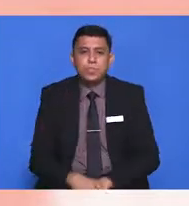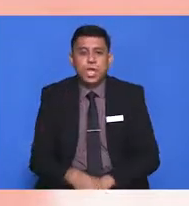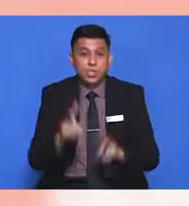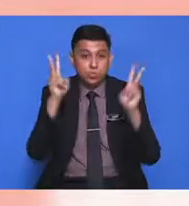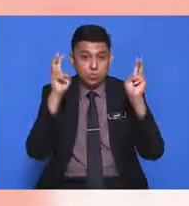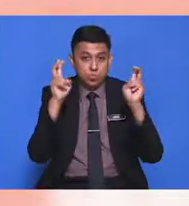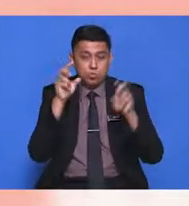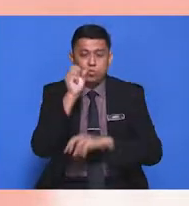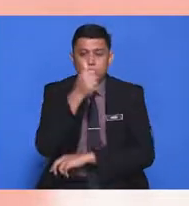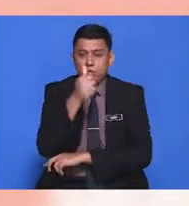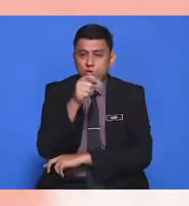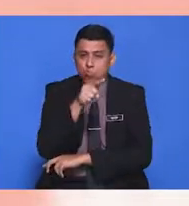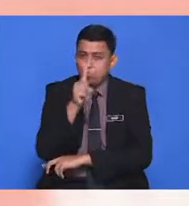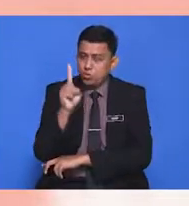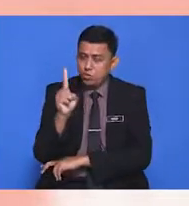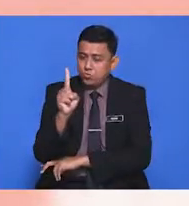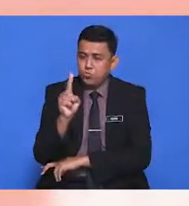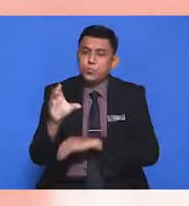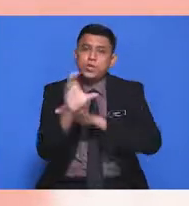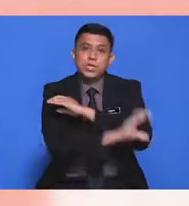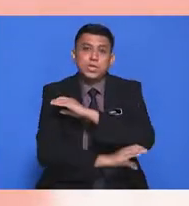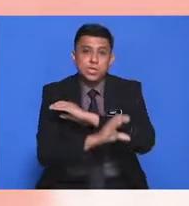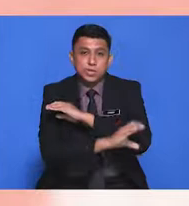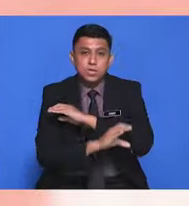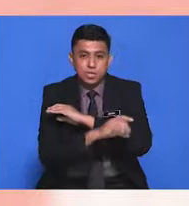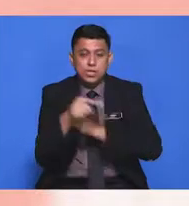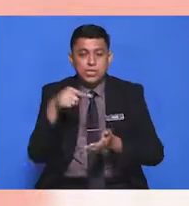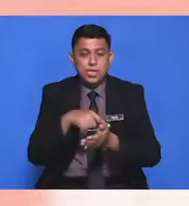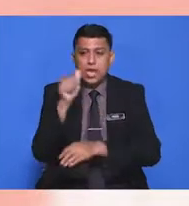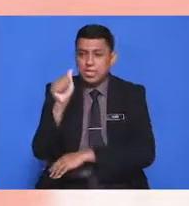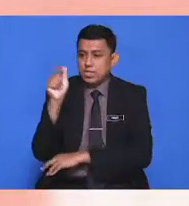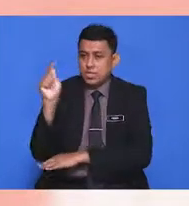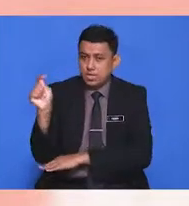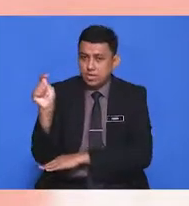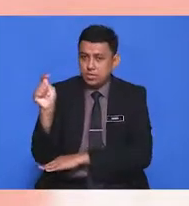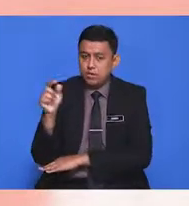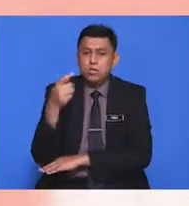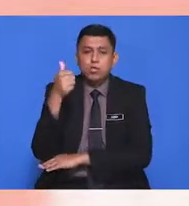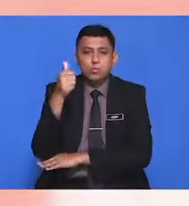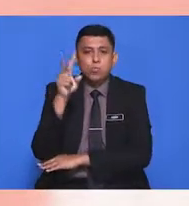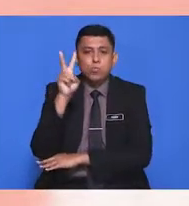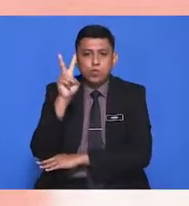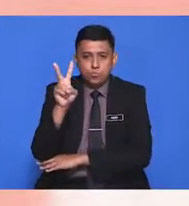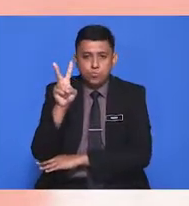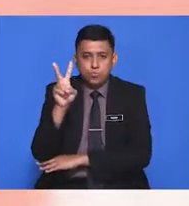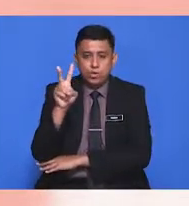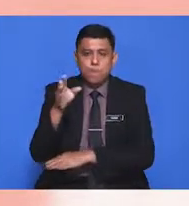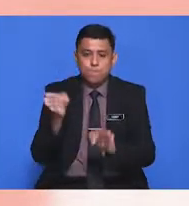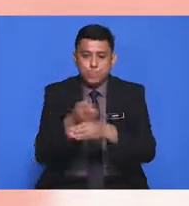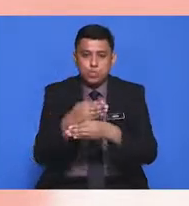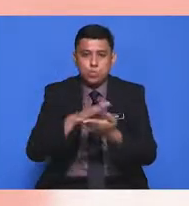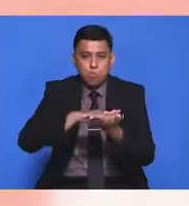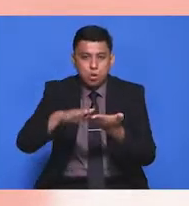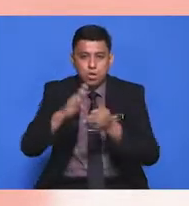topik 10.1 negara-negara di Asia Tenggara, 10.2 bentuk muka bumi di